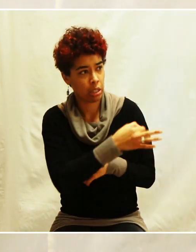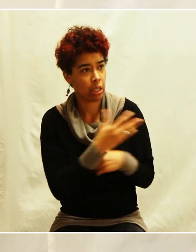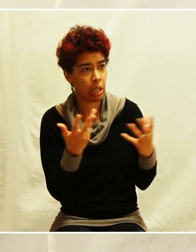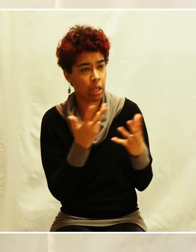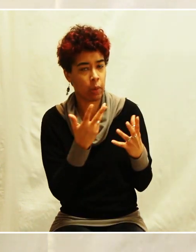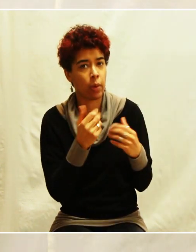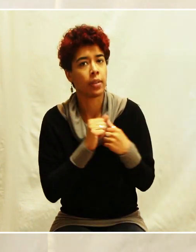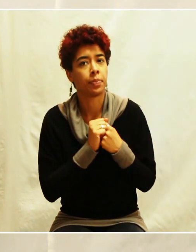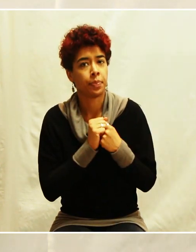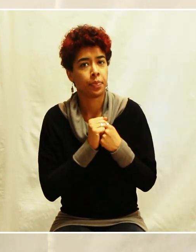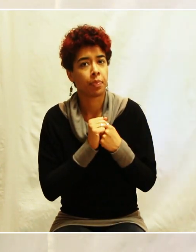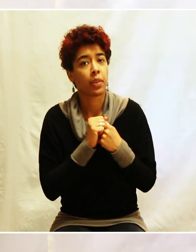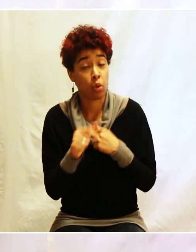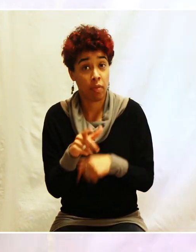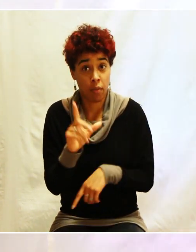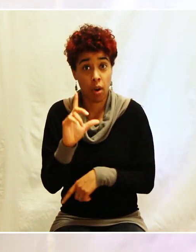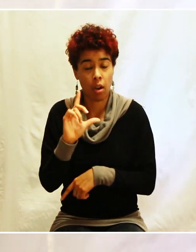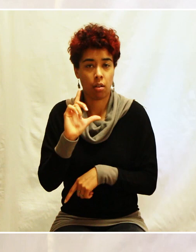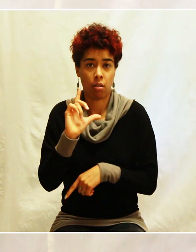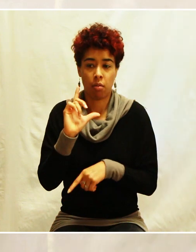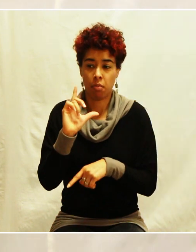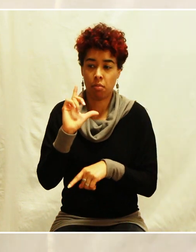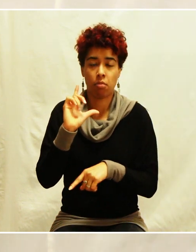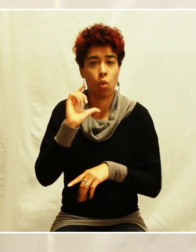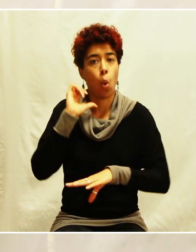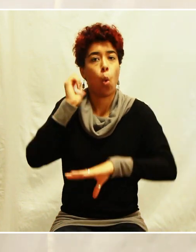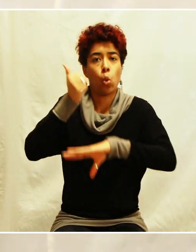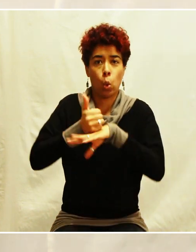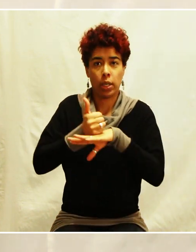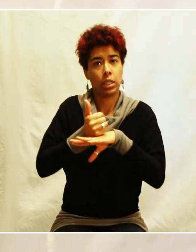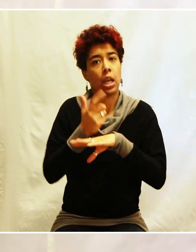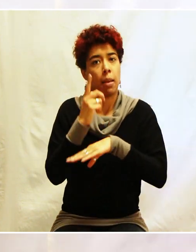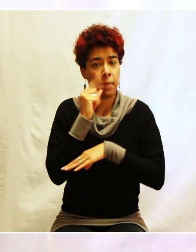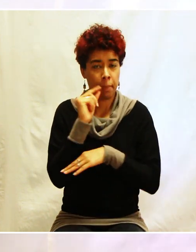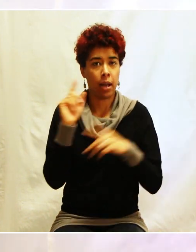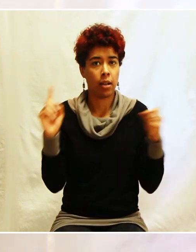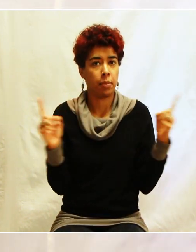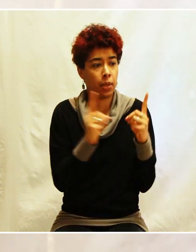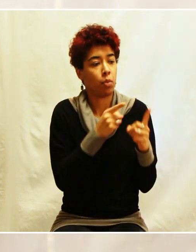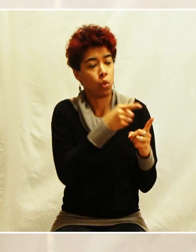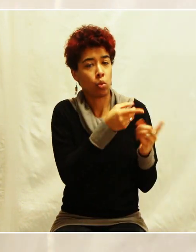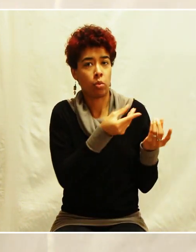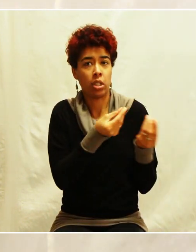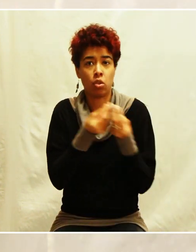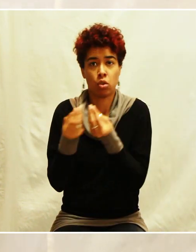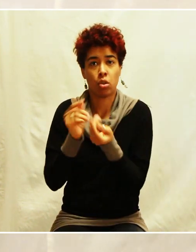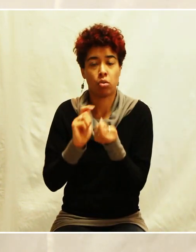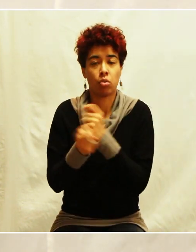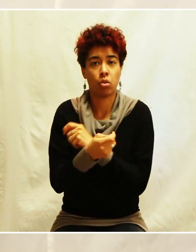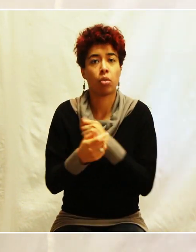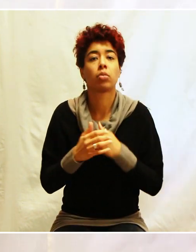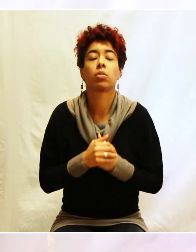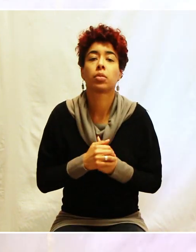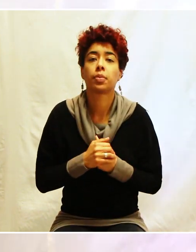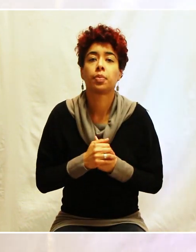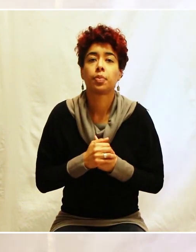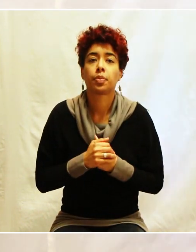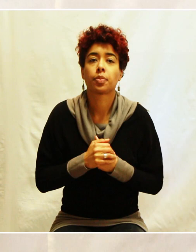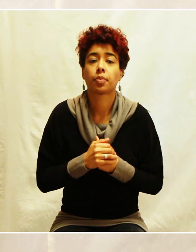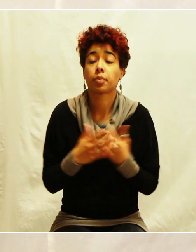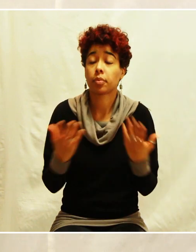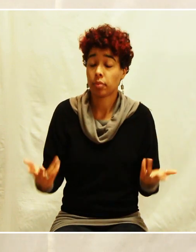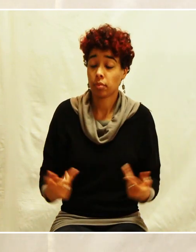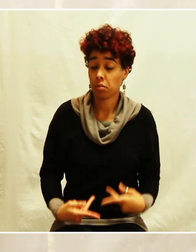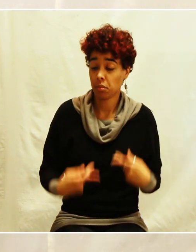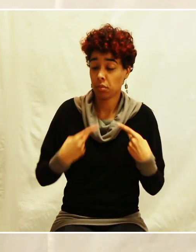Donc il va voir la figure paternelle de la maison, celle qui a autorité pour faire changer les choses. Et j'aimerais te dire que dans notre